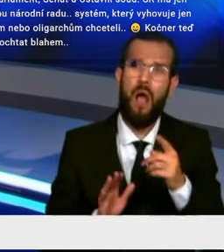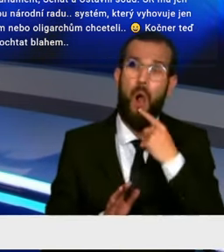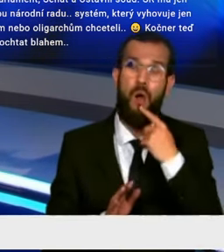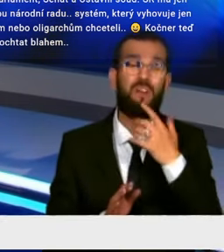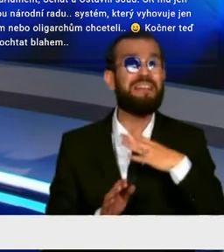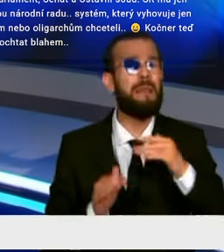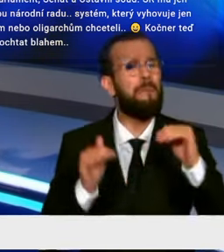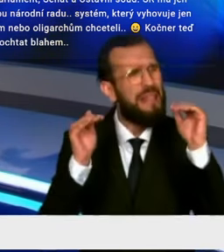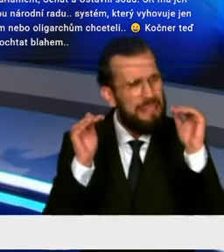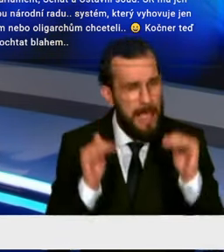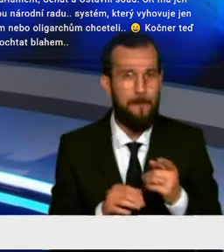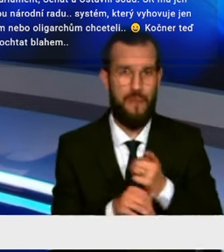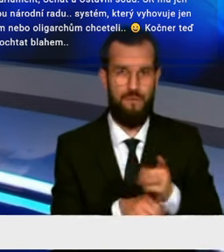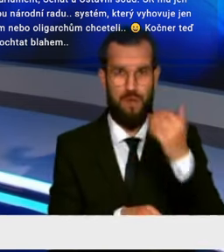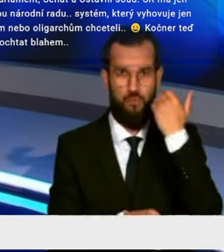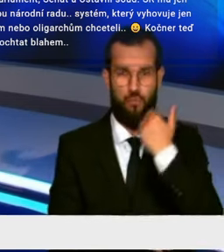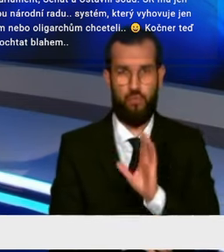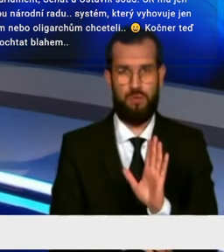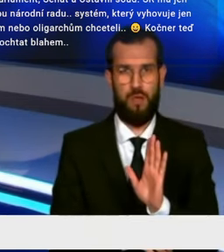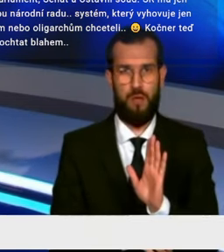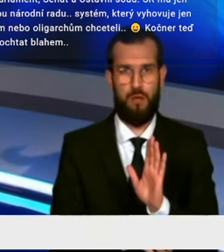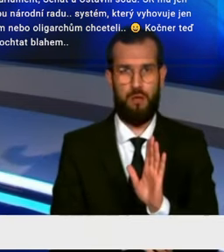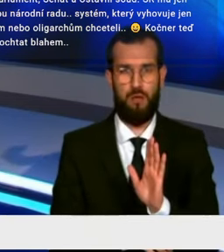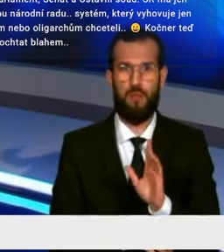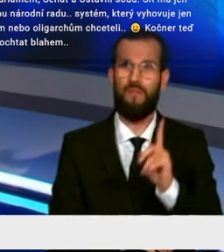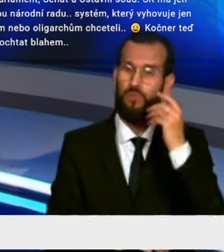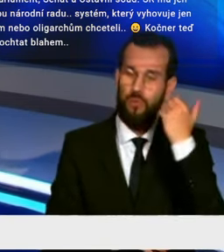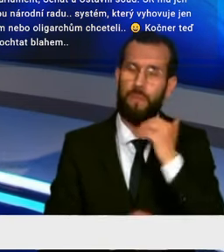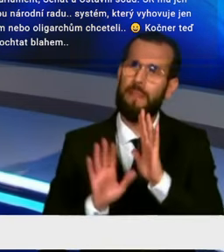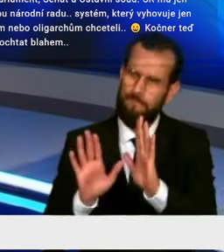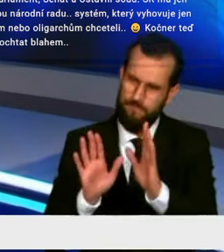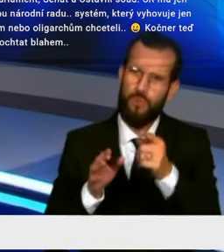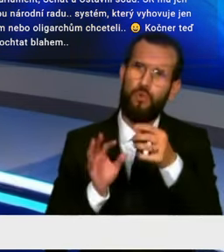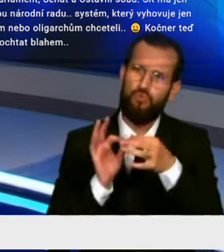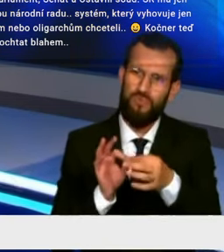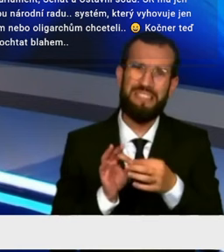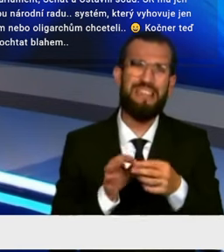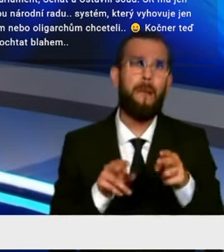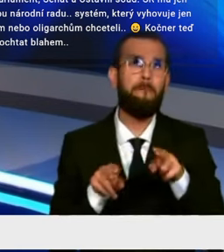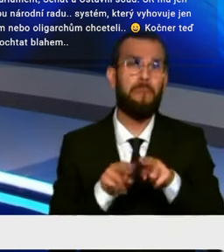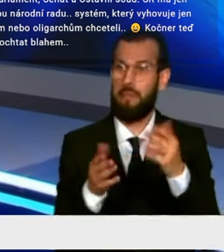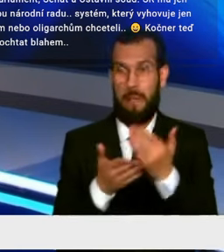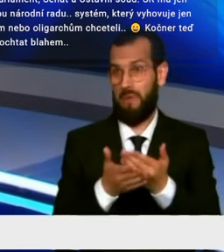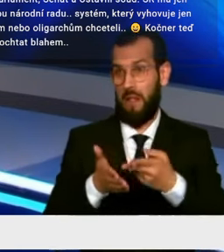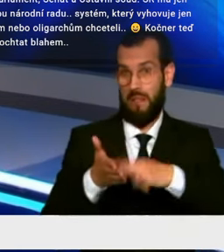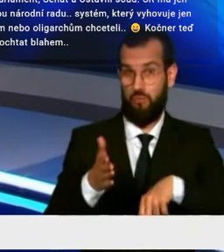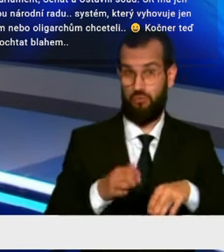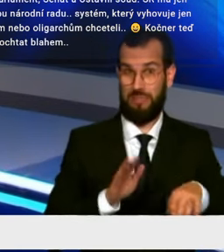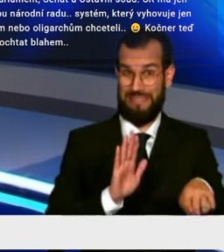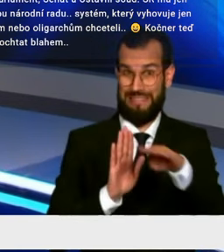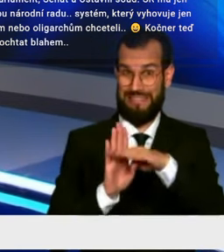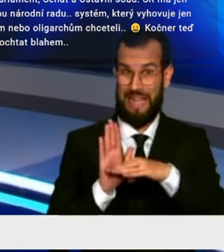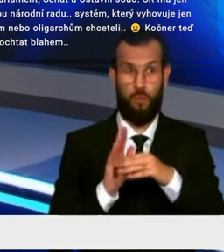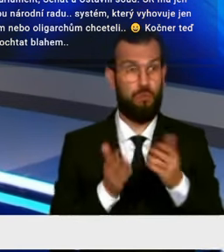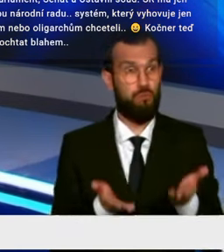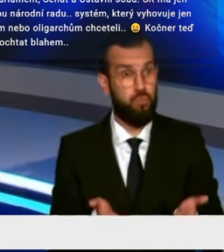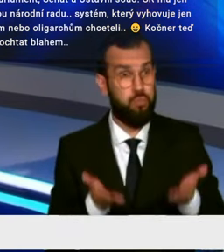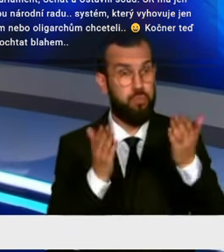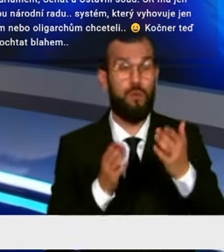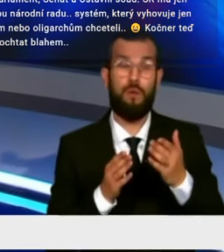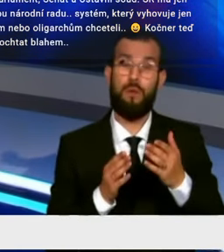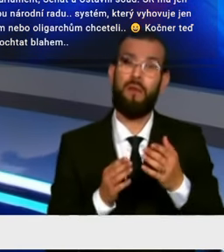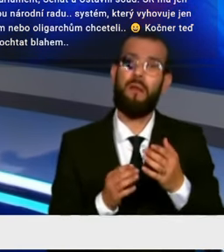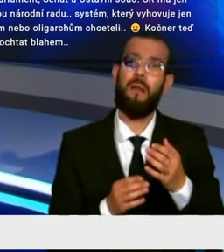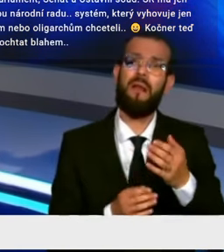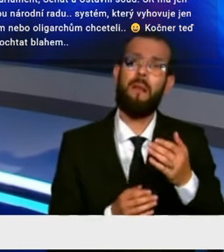čo najmenej dotkla ľudí do to znamená že v pozícii prezidenta by ste nepodpísali dajme tomu zákon aby sa zvýšila DPH dajme tomu o d